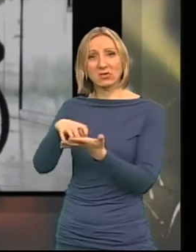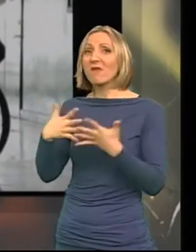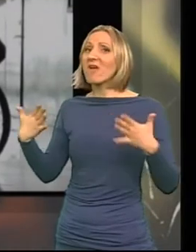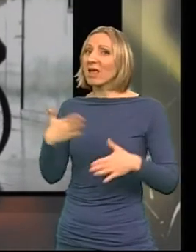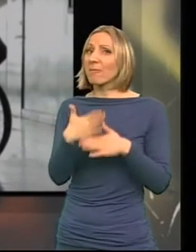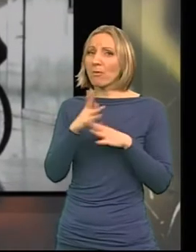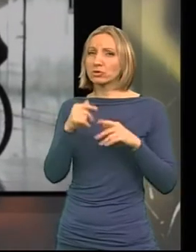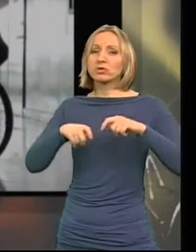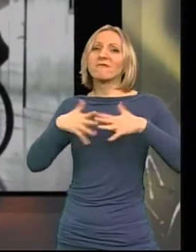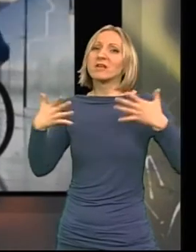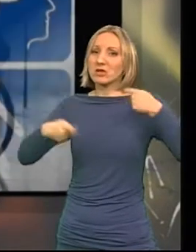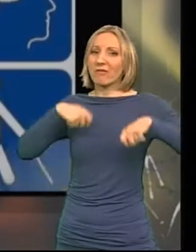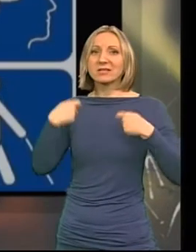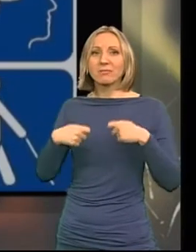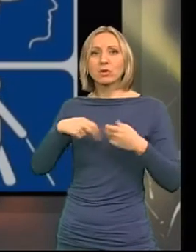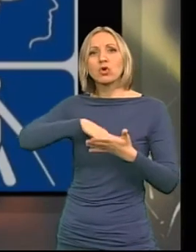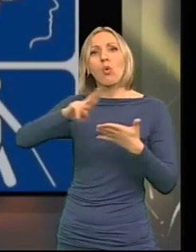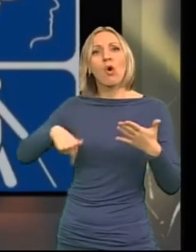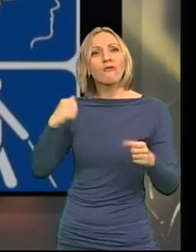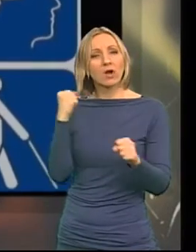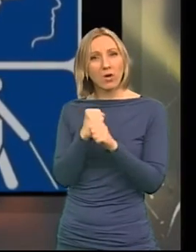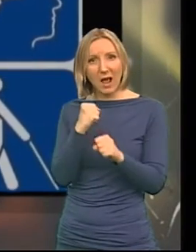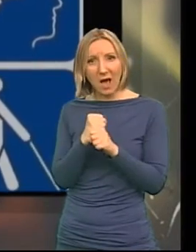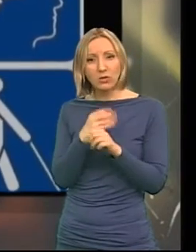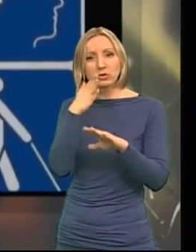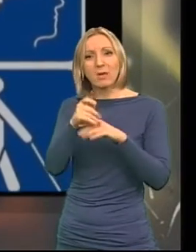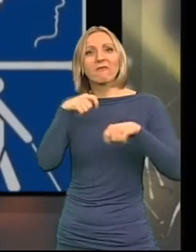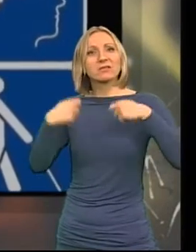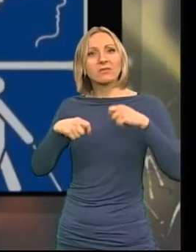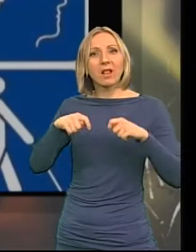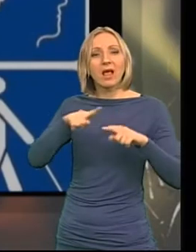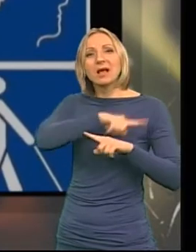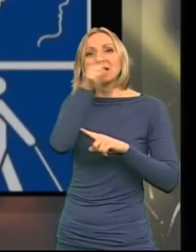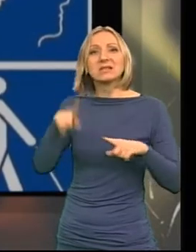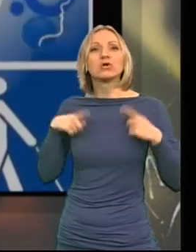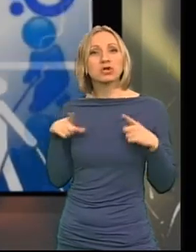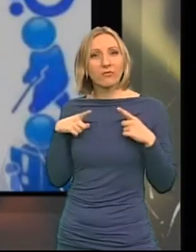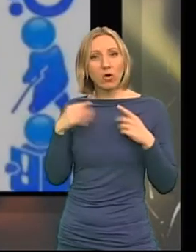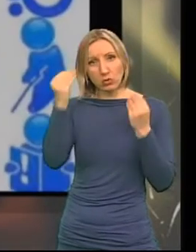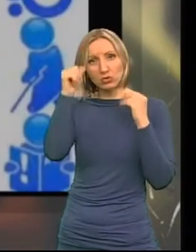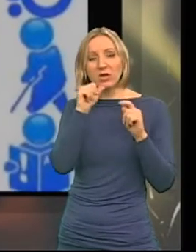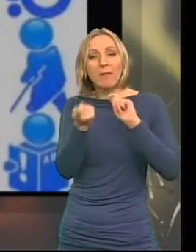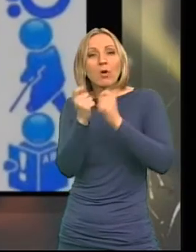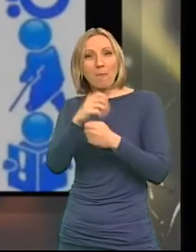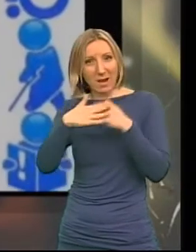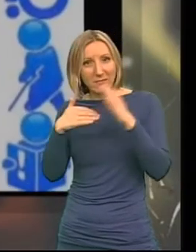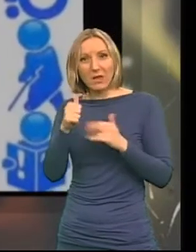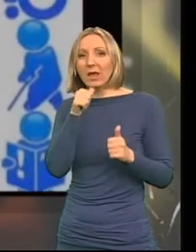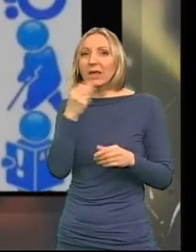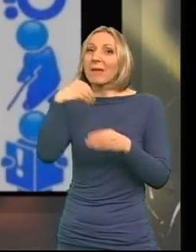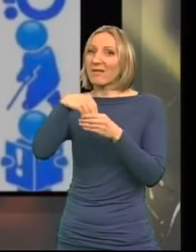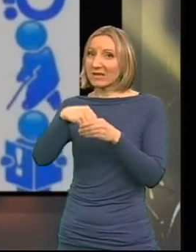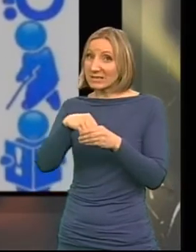biti veća fleksibilnost ugovora o radu, dostupnije i fleksibilnije celoživotno učenje i prekvalifikacija, kao i fleksibilnije beneficije